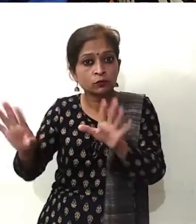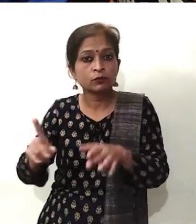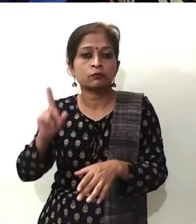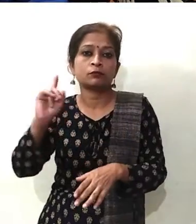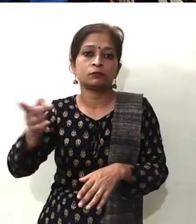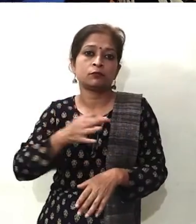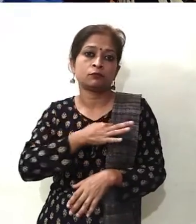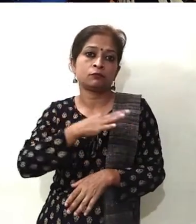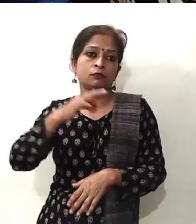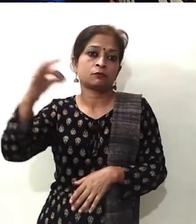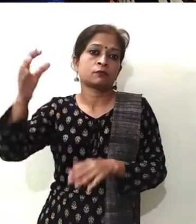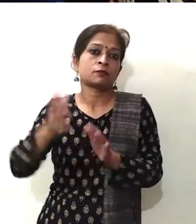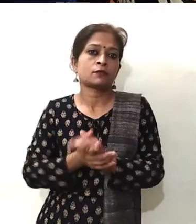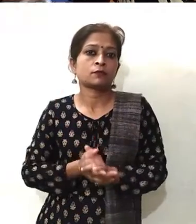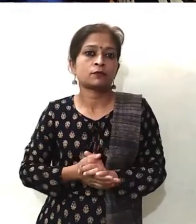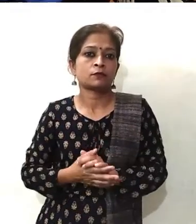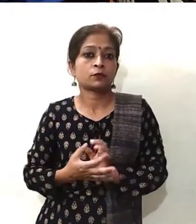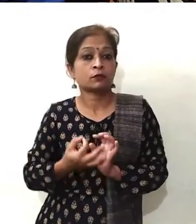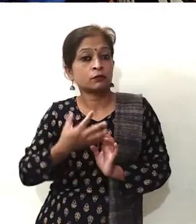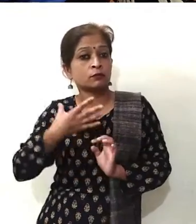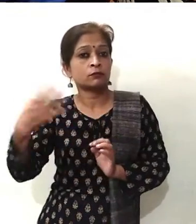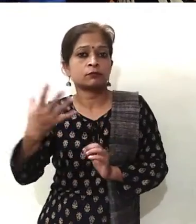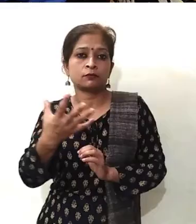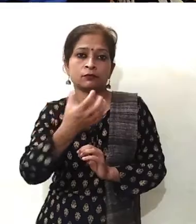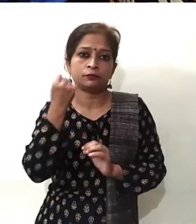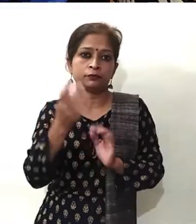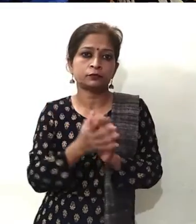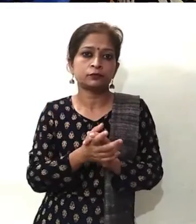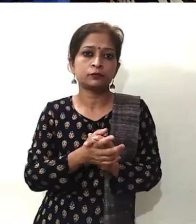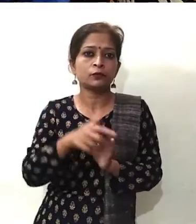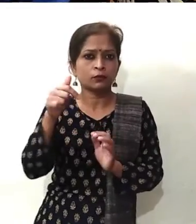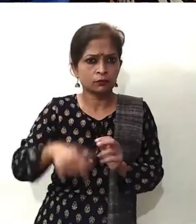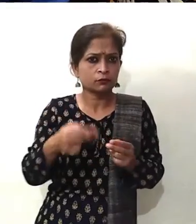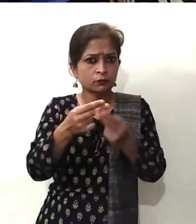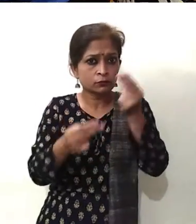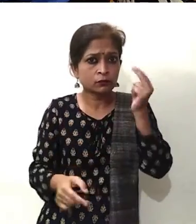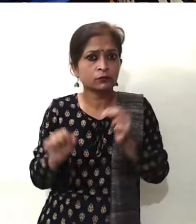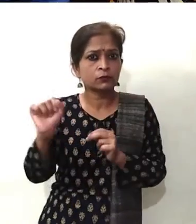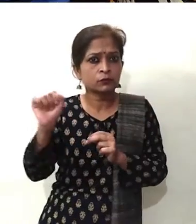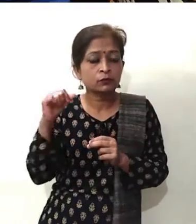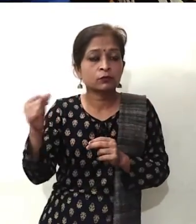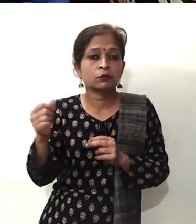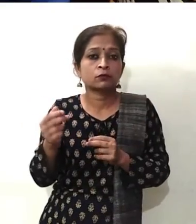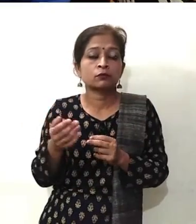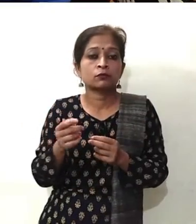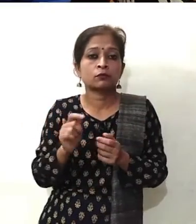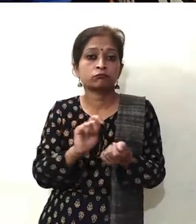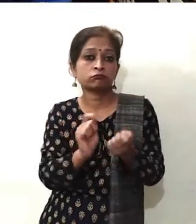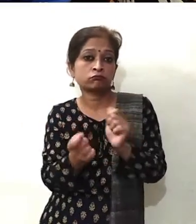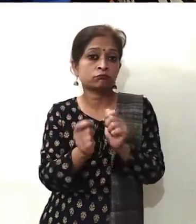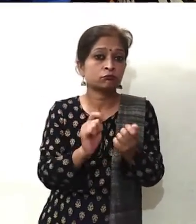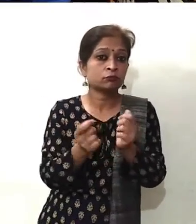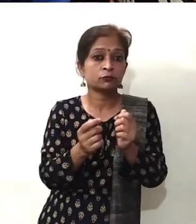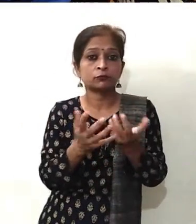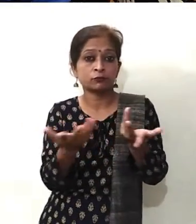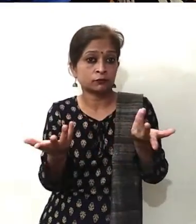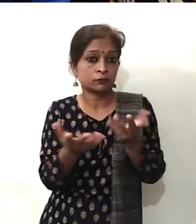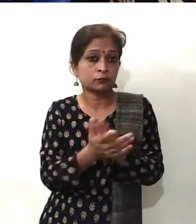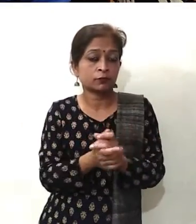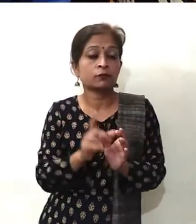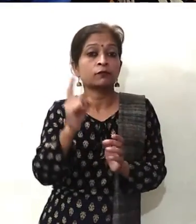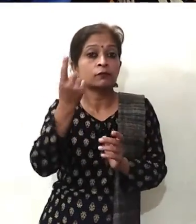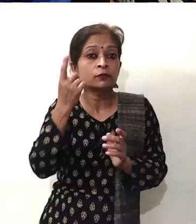कर लिया। कैसे, मैं बताता हूं आपको। इस कहानी के कई पहलू हैं समझने लायक। पहला पहलू तो ये है